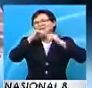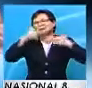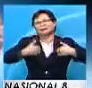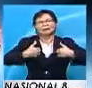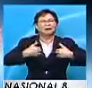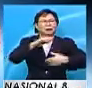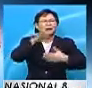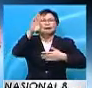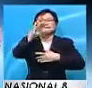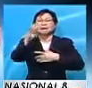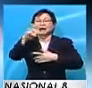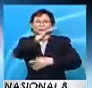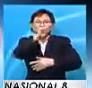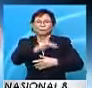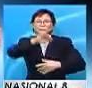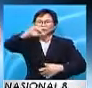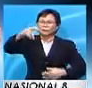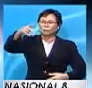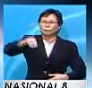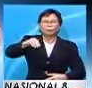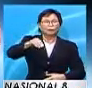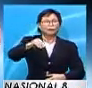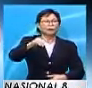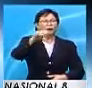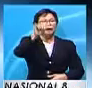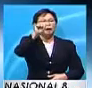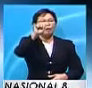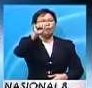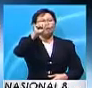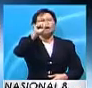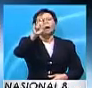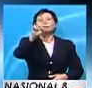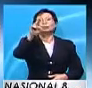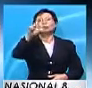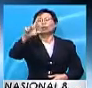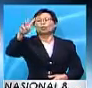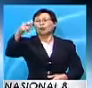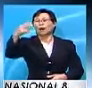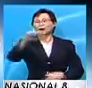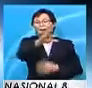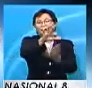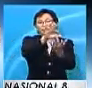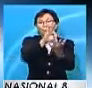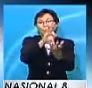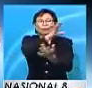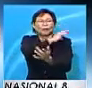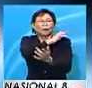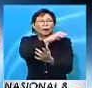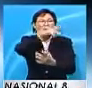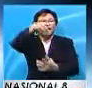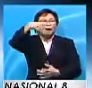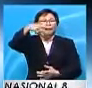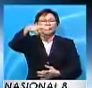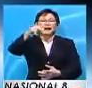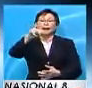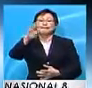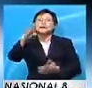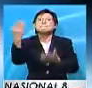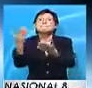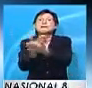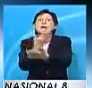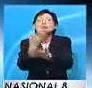Bekas Menteri di Jabatan Perdana Menteri Tan Sri Abdul Wahid Omar dilantik sebagai Pengerusi Permodalan Nasional Berhad PNB yang